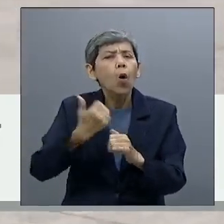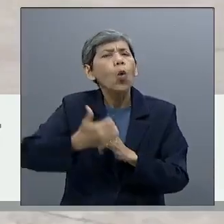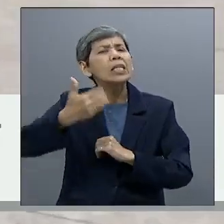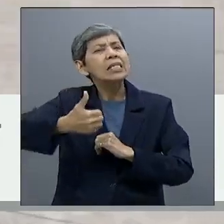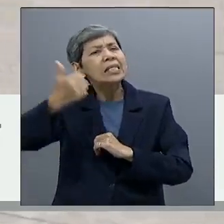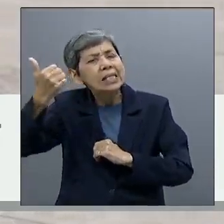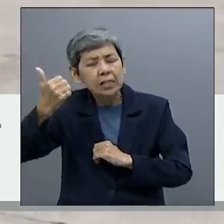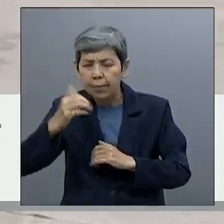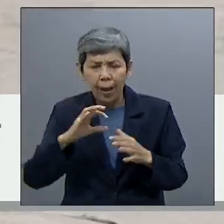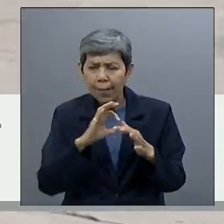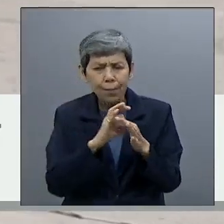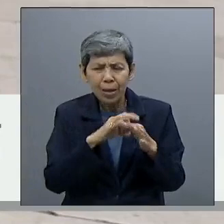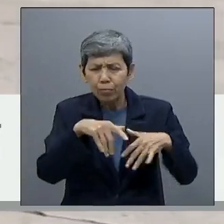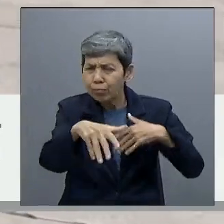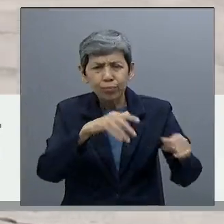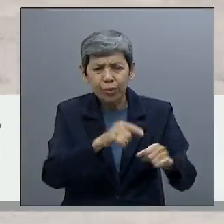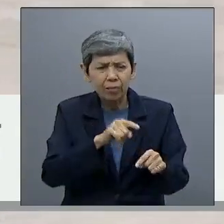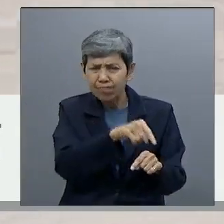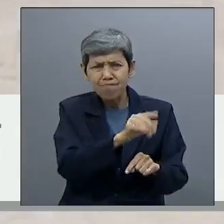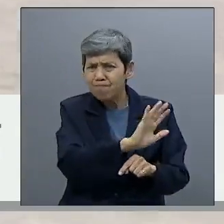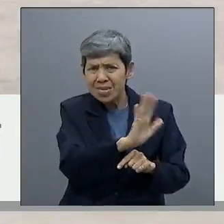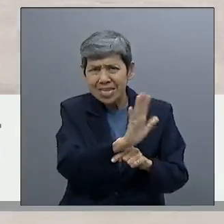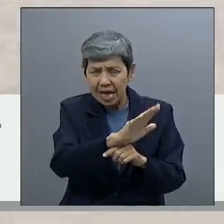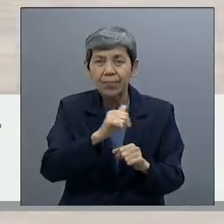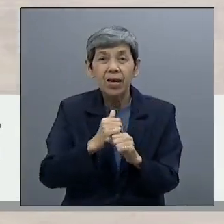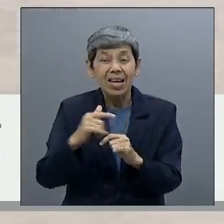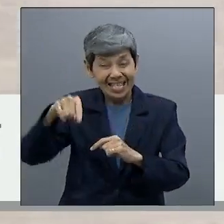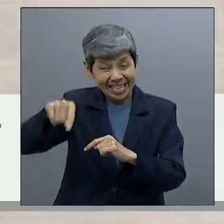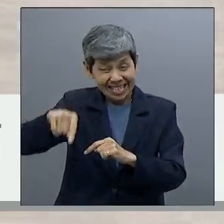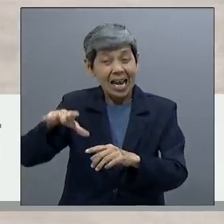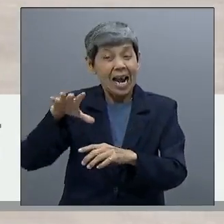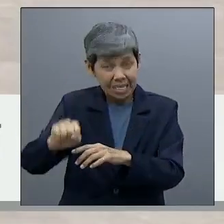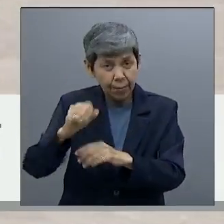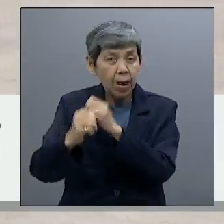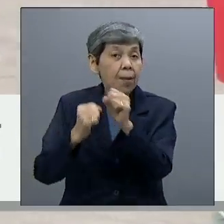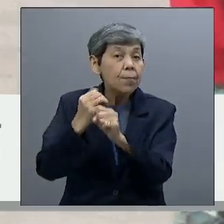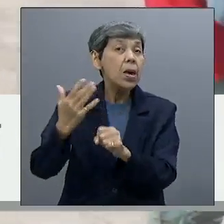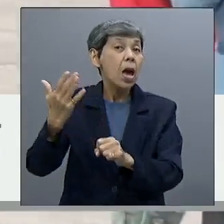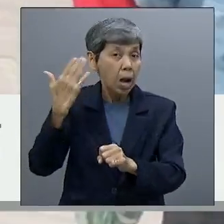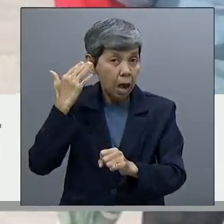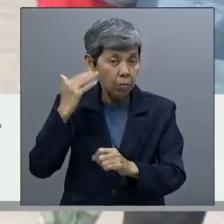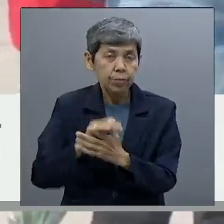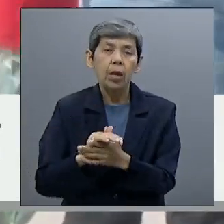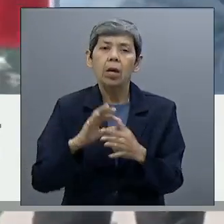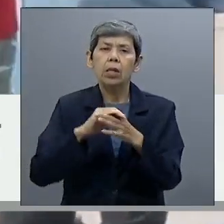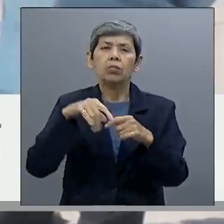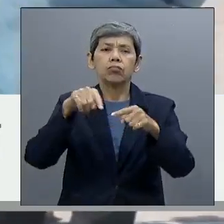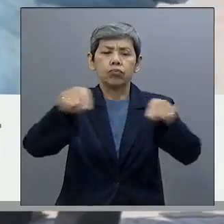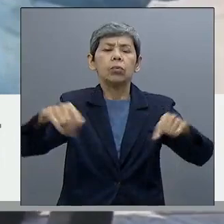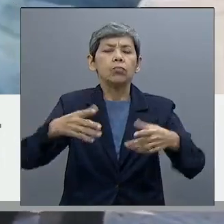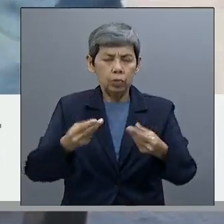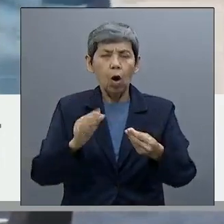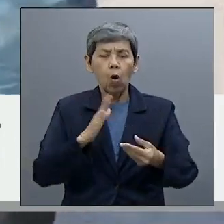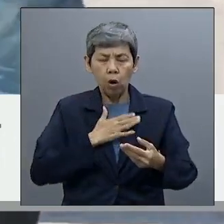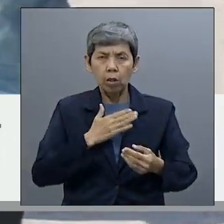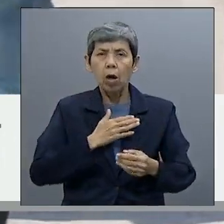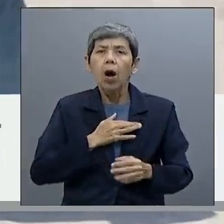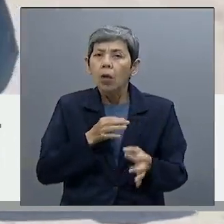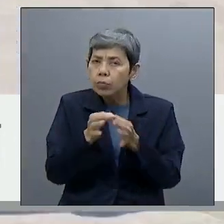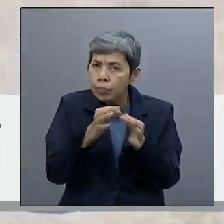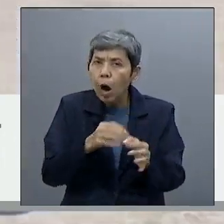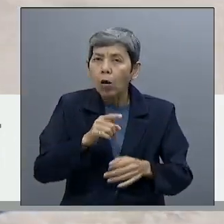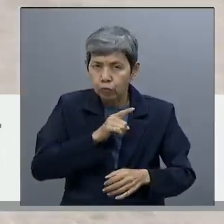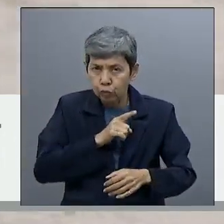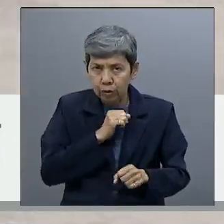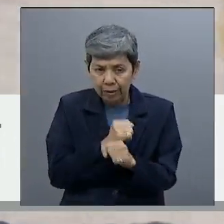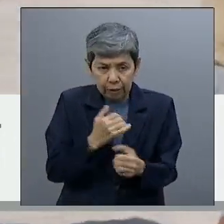คะไม่ได้เกี่ยวกับพื้นที่ของตนเองส่วนแปลงที่ถูกจับเมื่อปีที่แล้วก็เป็นแปลงของตนเองนั้นก็ได้ให้แฟนนั้นเป็นคนท